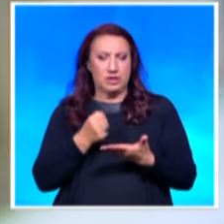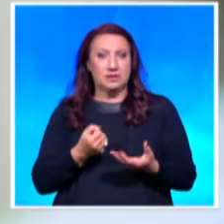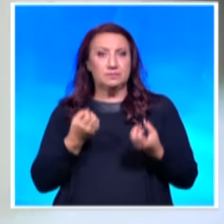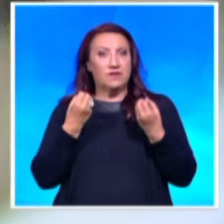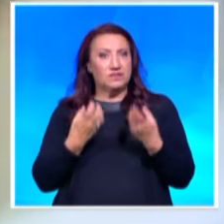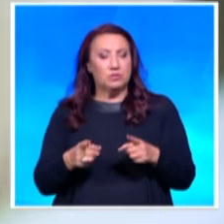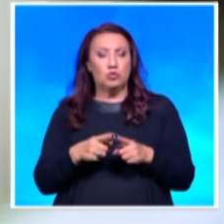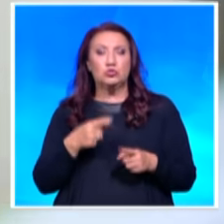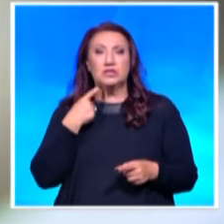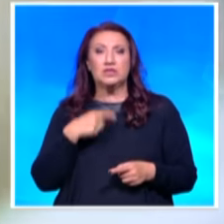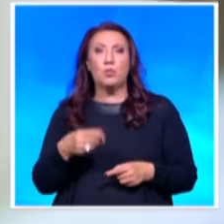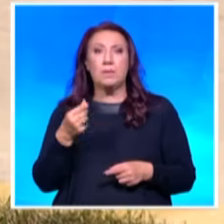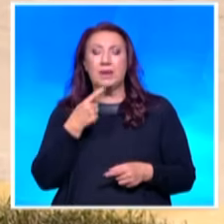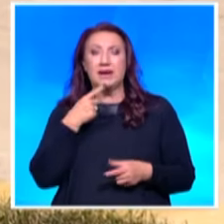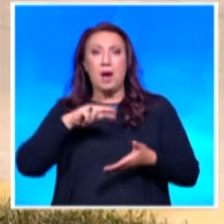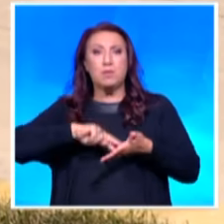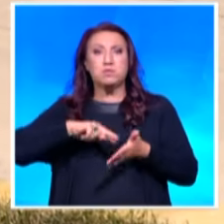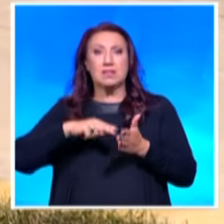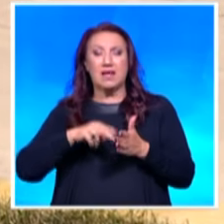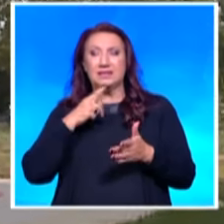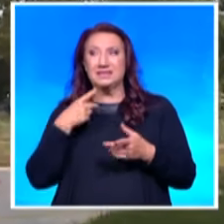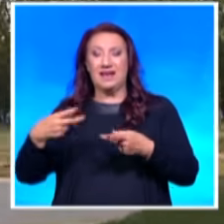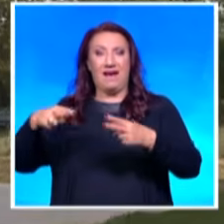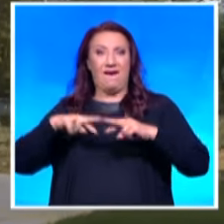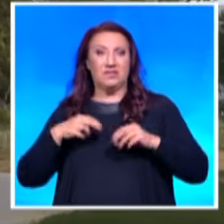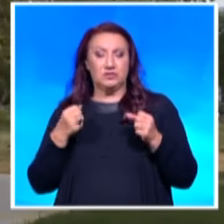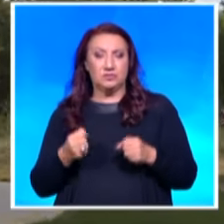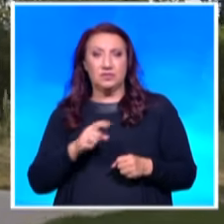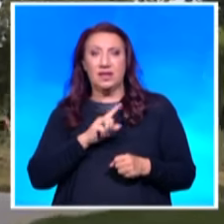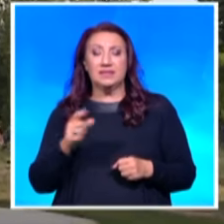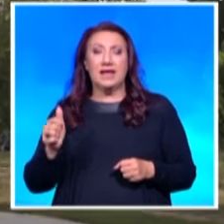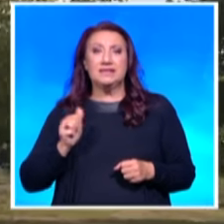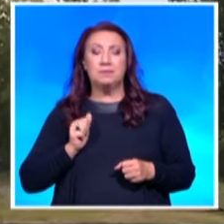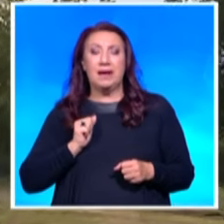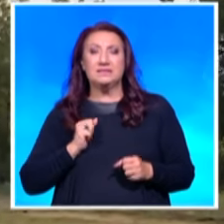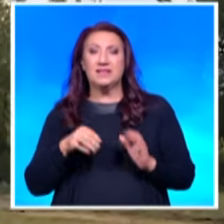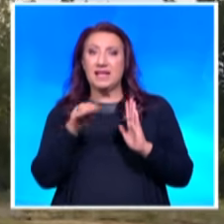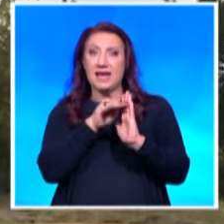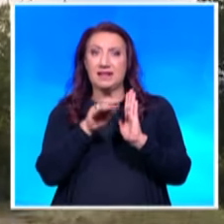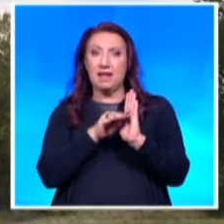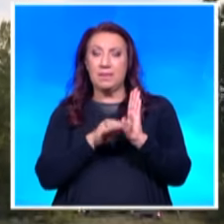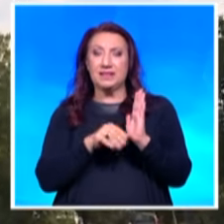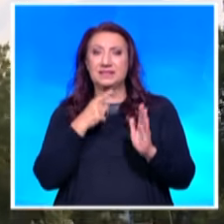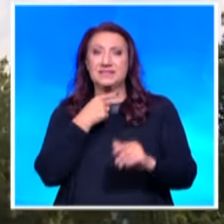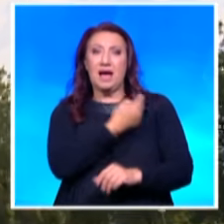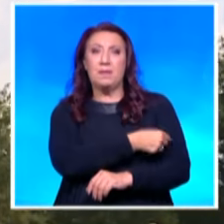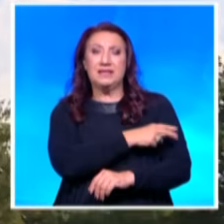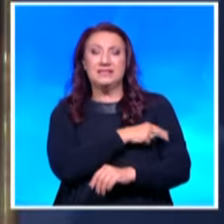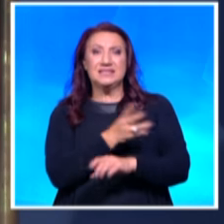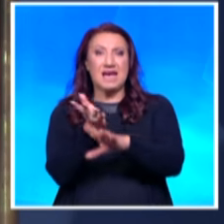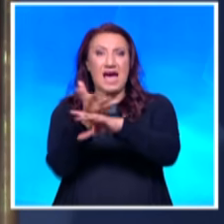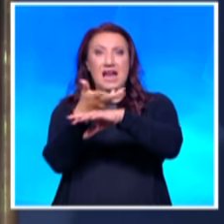по плана за възстановяване и не спазване на европейски регламент за медицинските хеликоптери. Става дума за милиарди